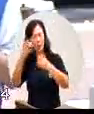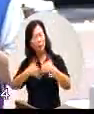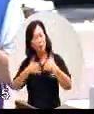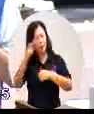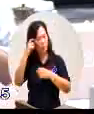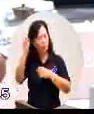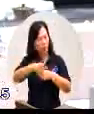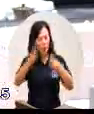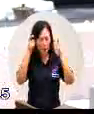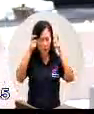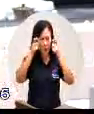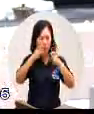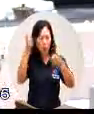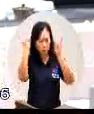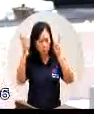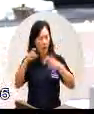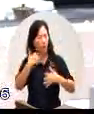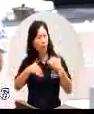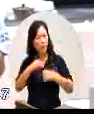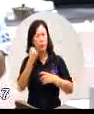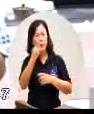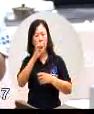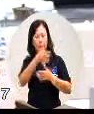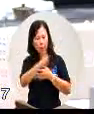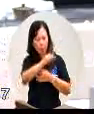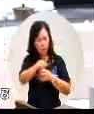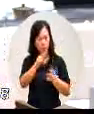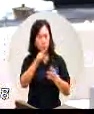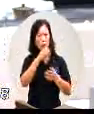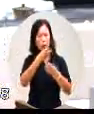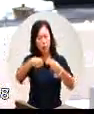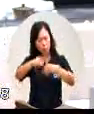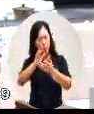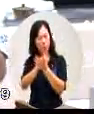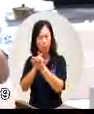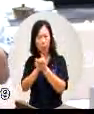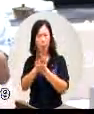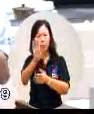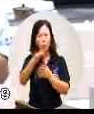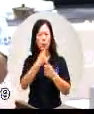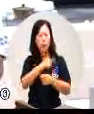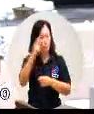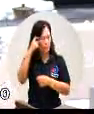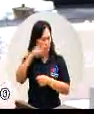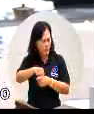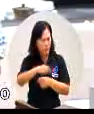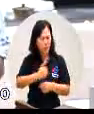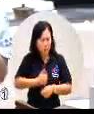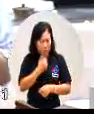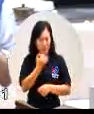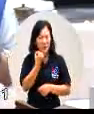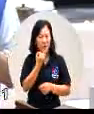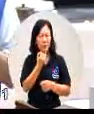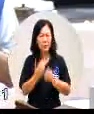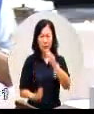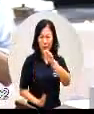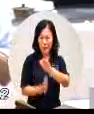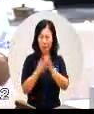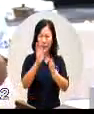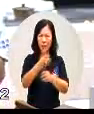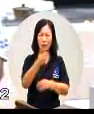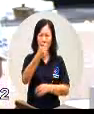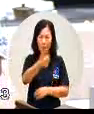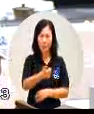了，真欢喜。啊，计杀一罐物件，买一罐物件，送好朋友，这才是真正能够达到最好